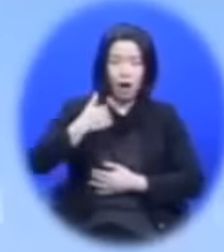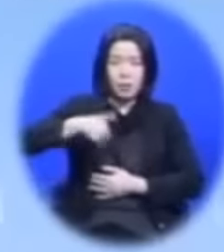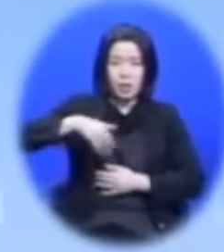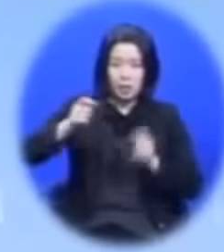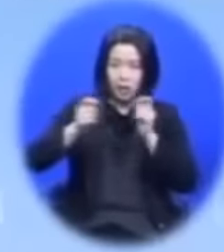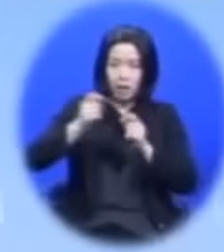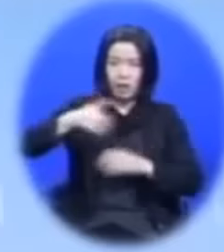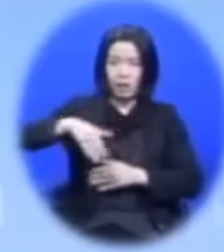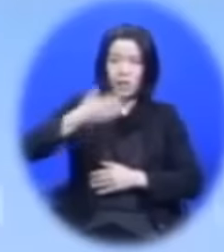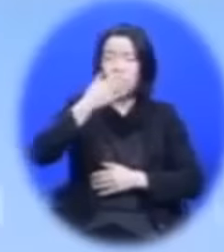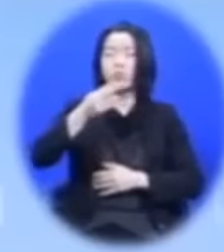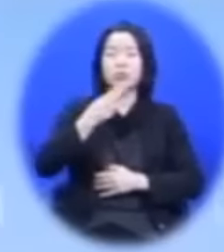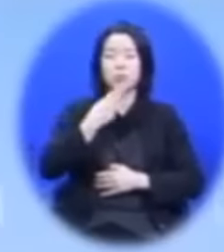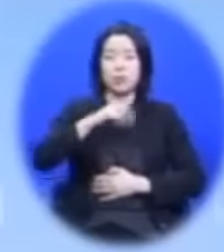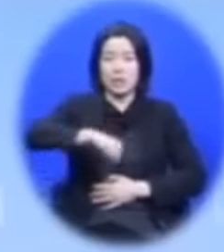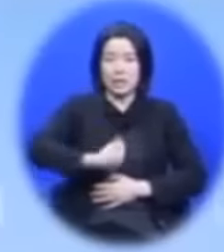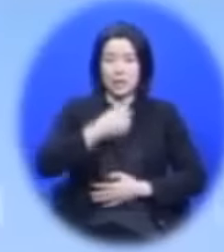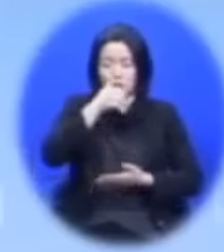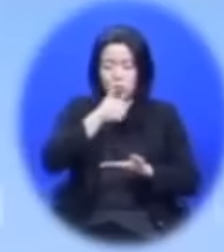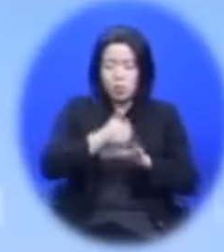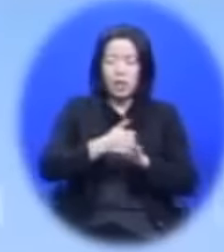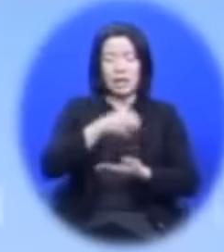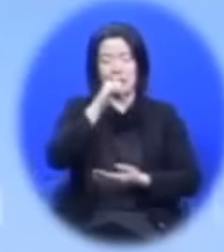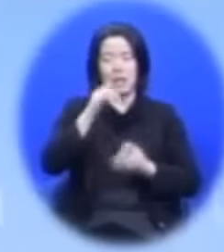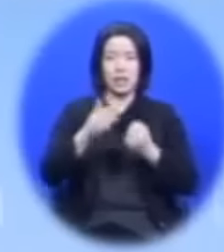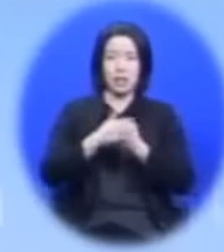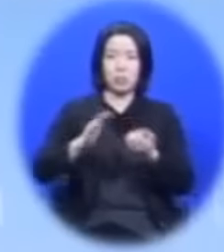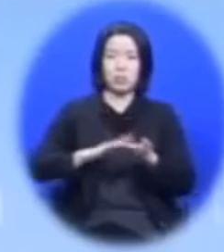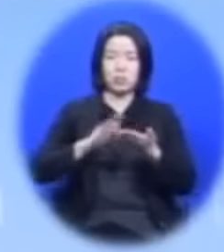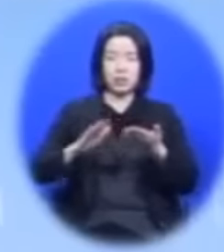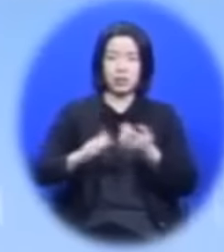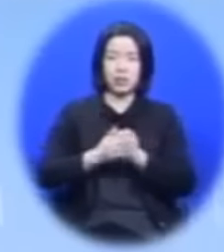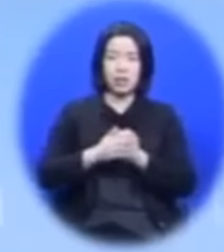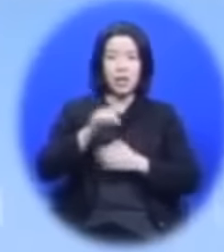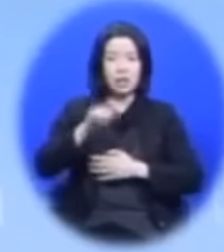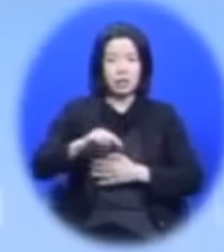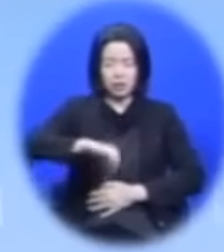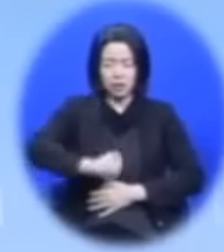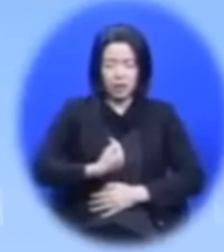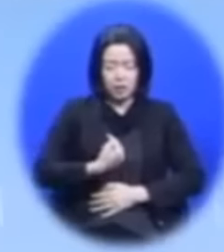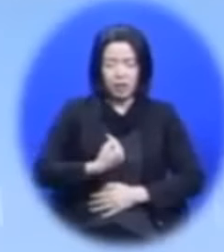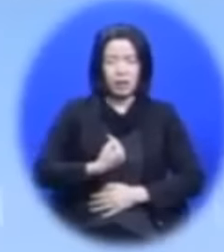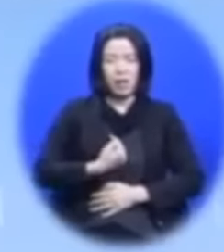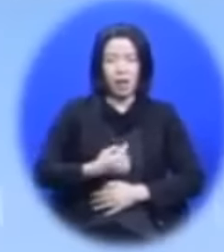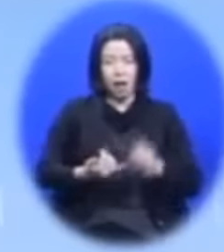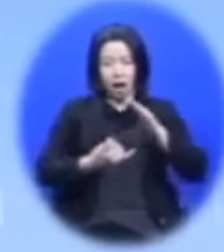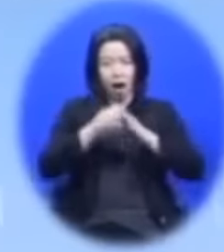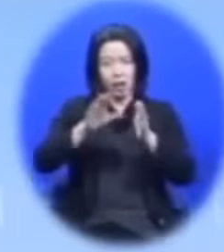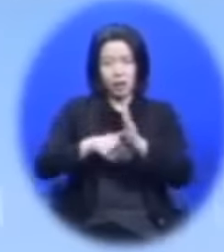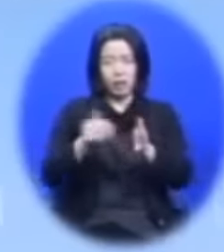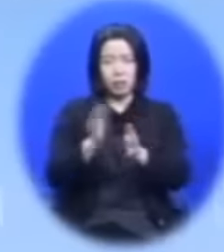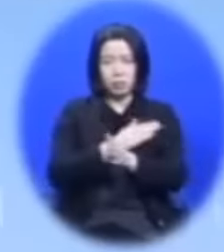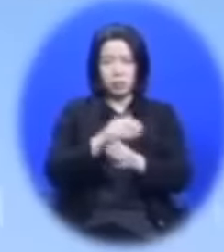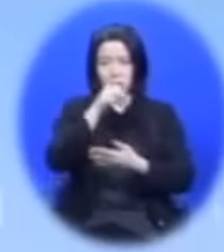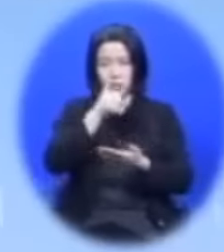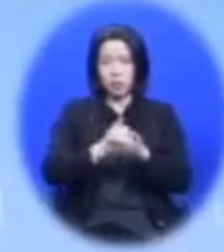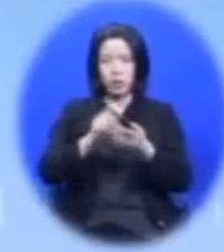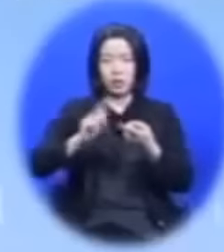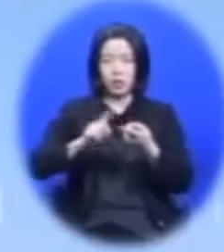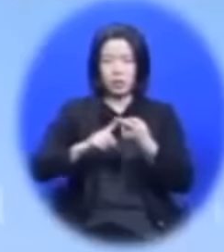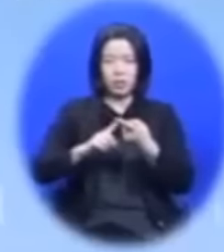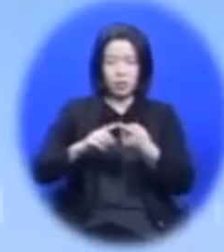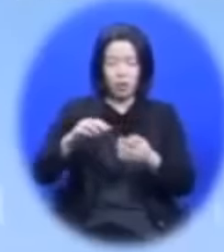없어요. 자기는 죄가 있습니다. 그는 자기 자신이 어릴 때부터 지었던 죄에 대해서